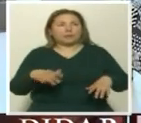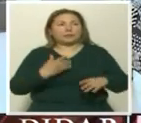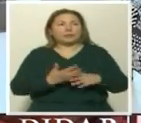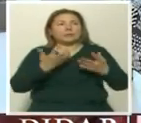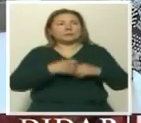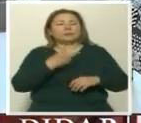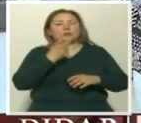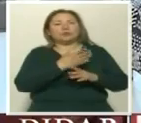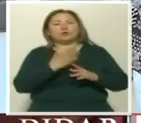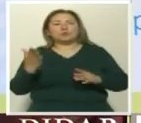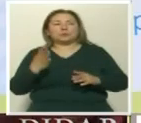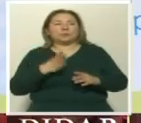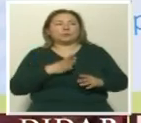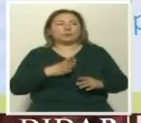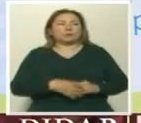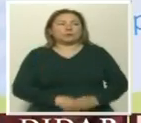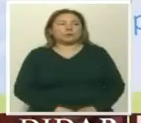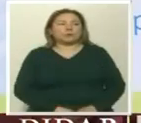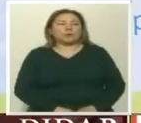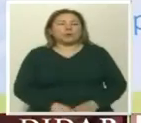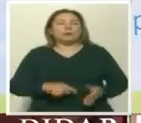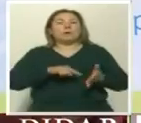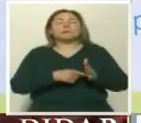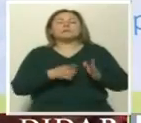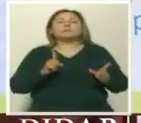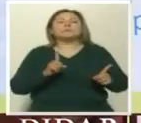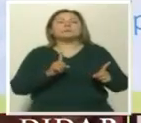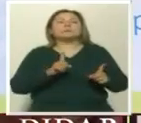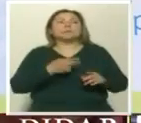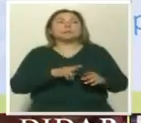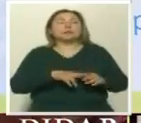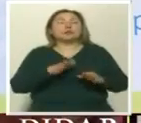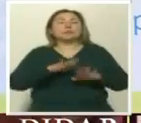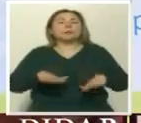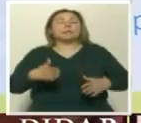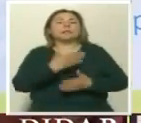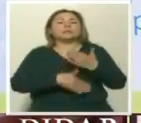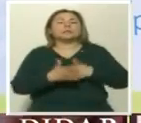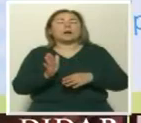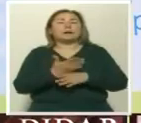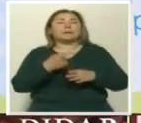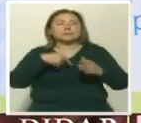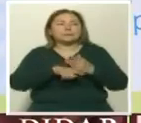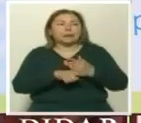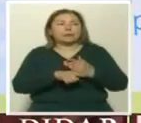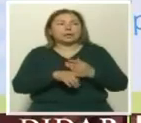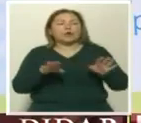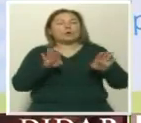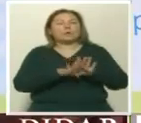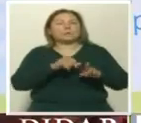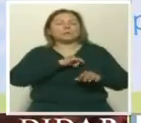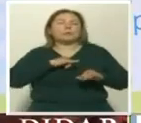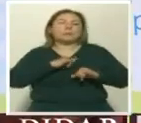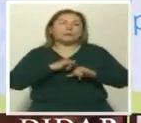саны 200-ге артып отыр. Биылғы да мақсатымыз біз осы мүмкіндігі шектеулі балалардың арасынан сонда өзінің